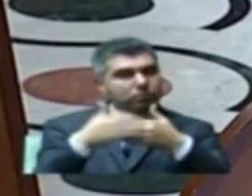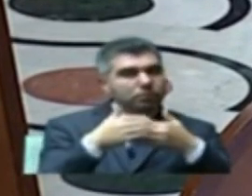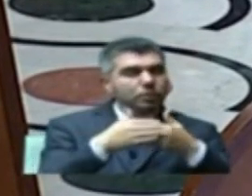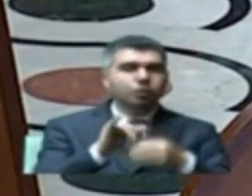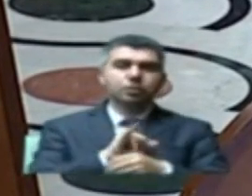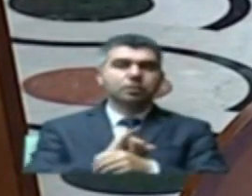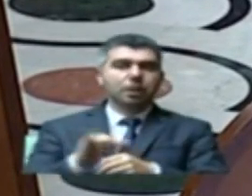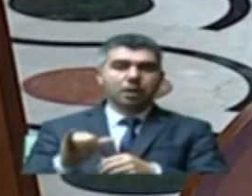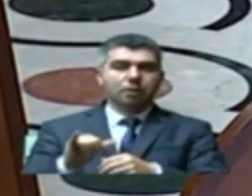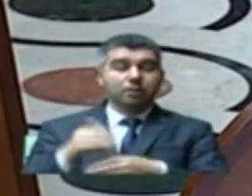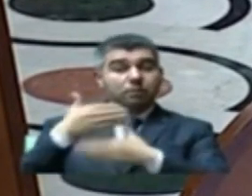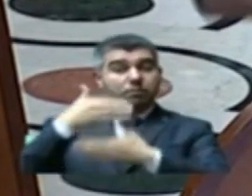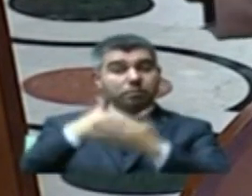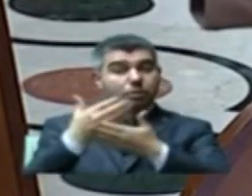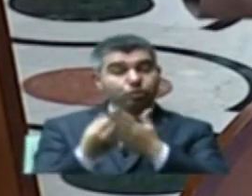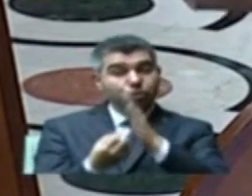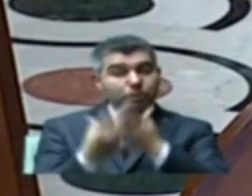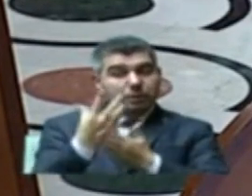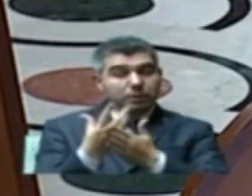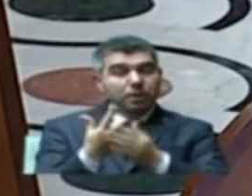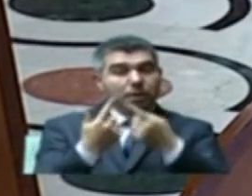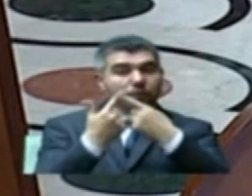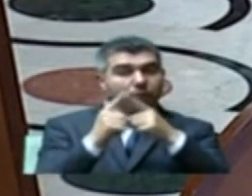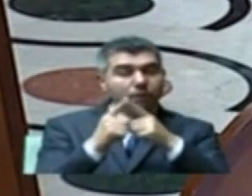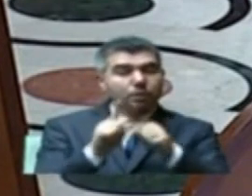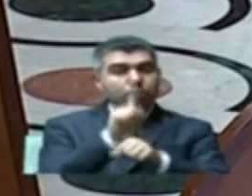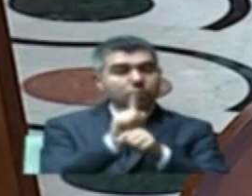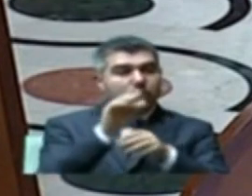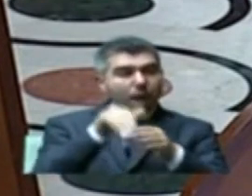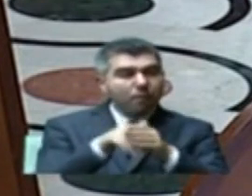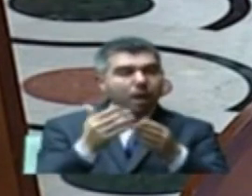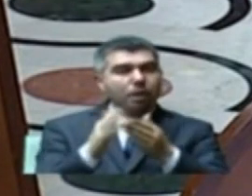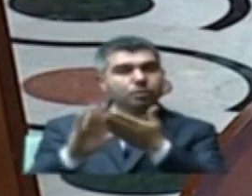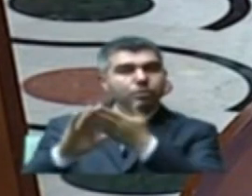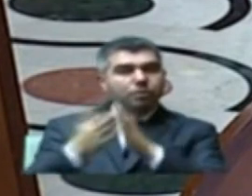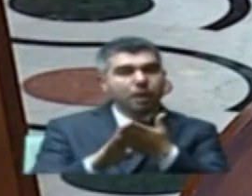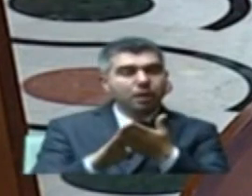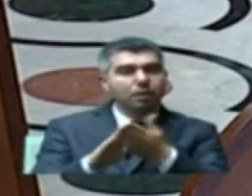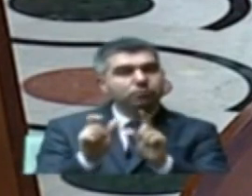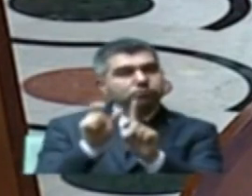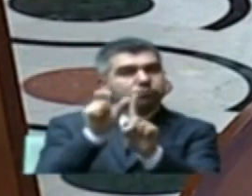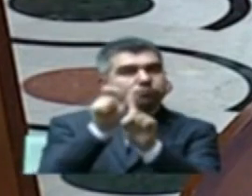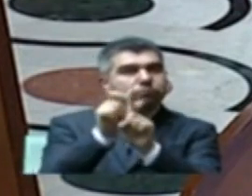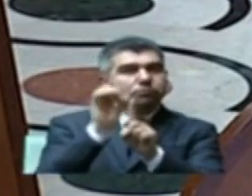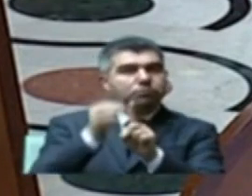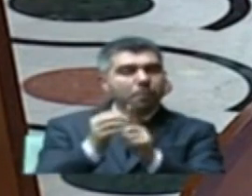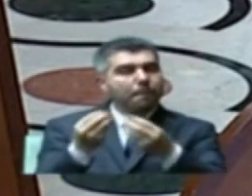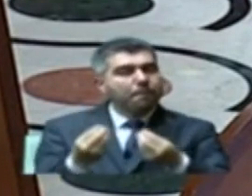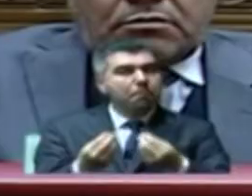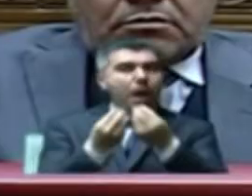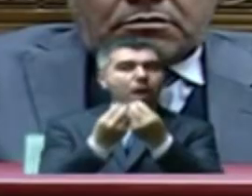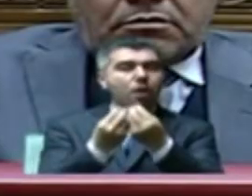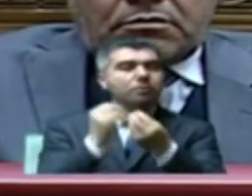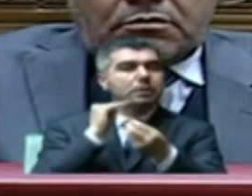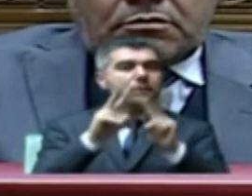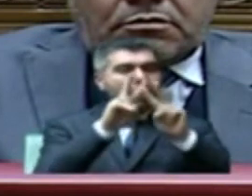لأن أصلا إحداثها رمي بمبادرة مدنية وهي مؤسسات تسير جمعيات ونحن نواكبها ونمارس